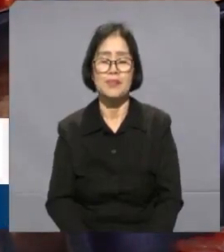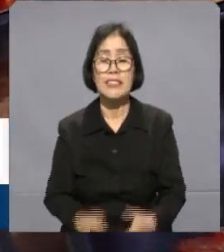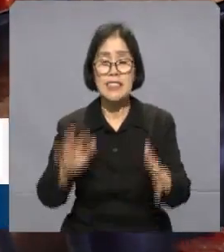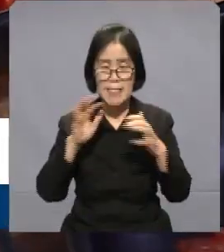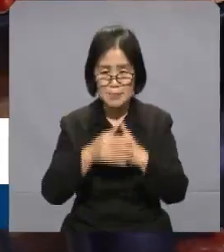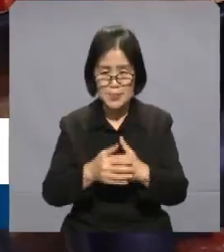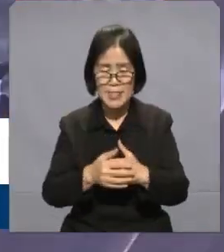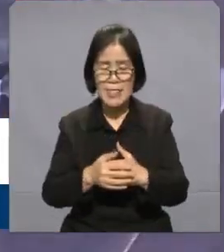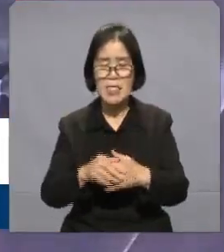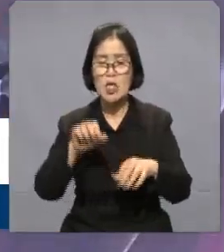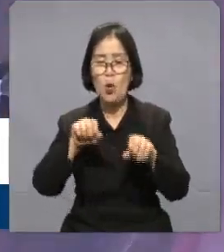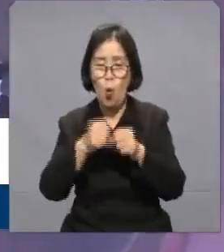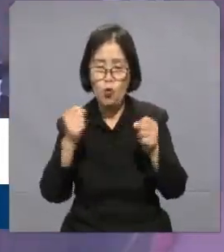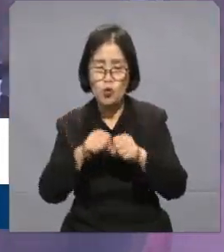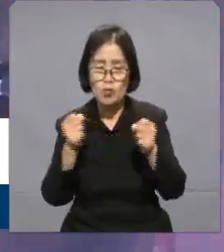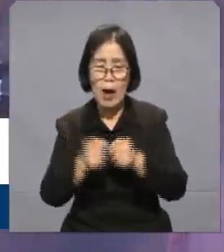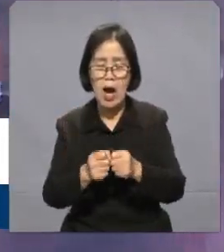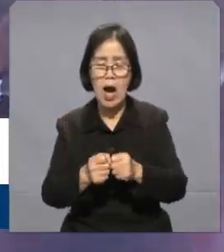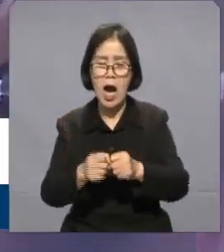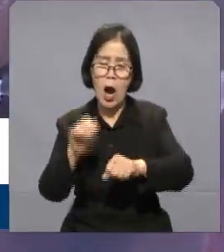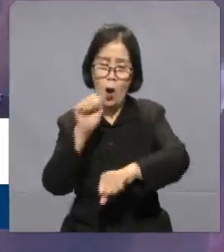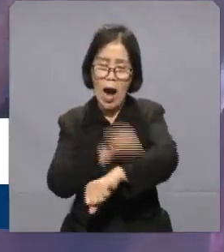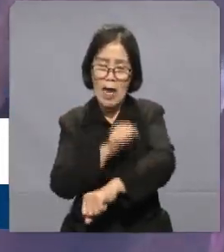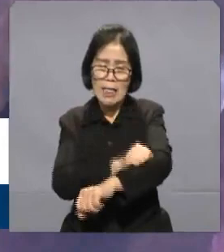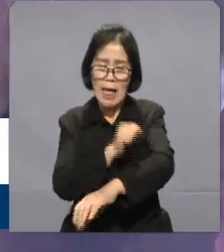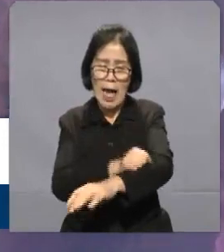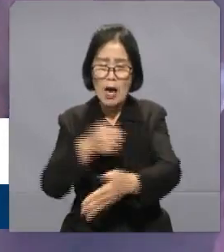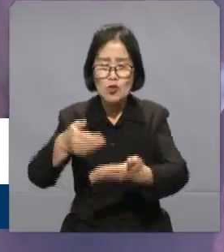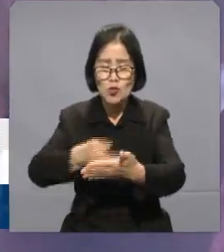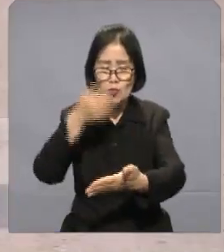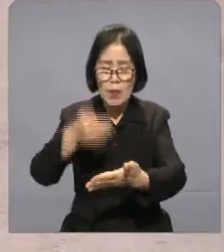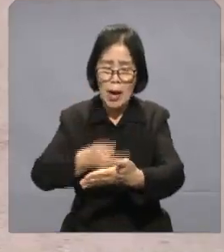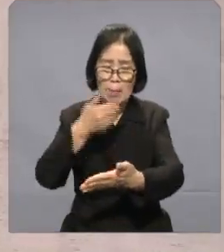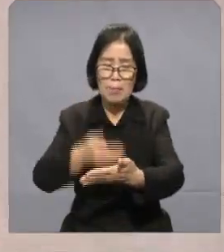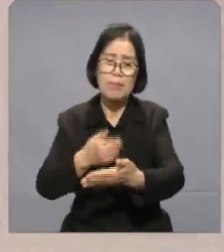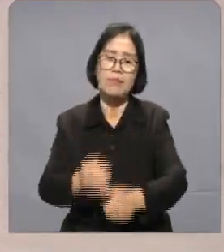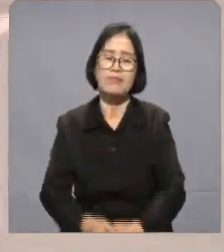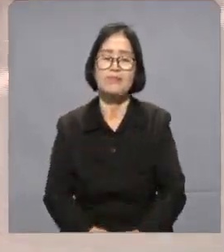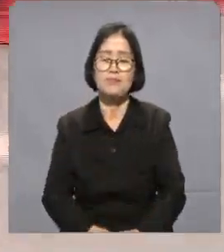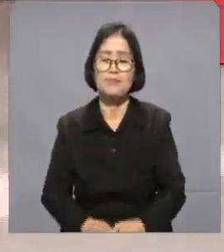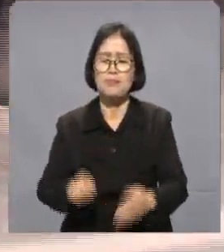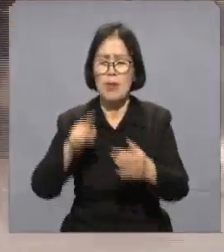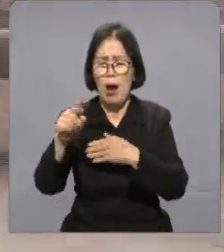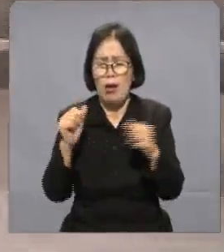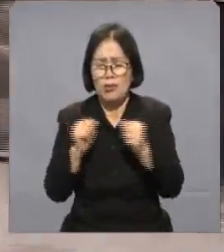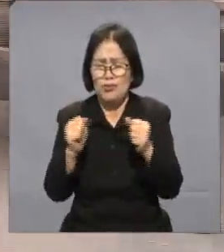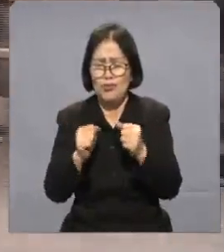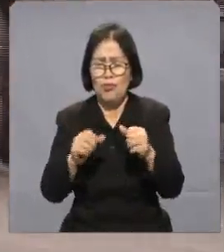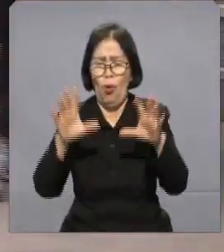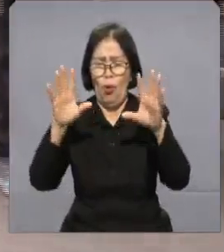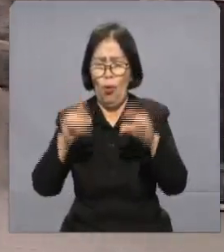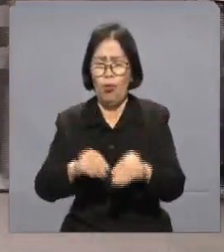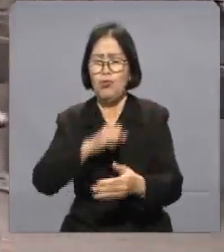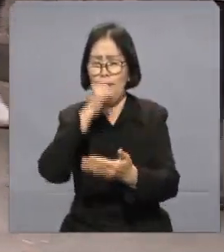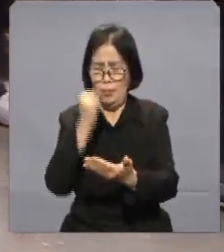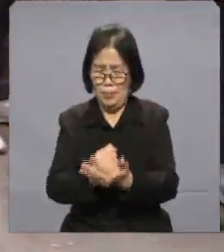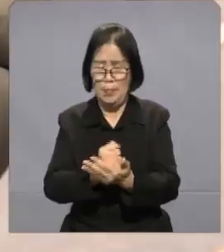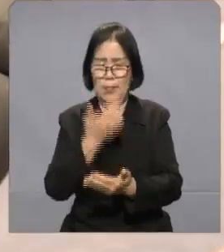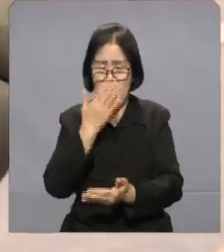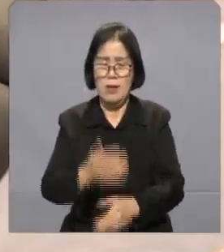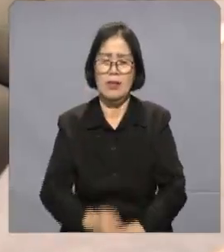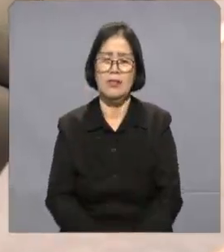김치와 맛탕, 그리고 황태국밥으로 차려진 소박한 밥상. 바깥 추위를 싹 녹이긴 안성